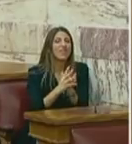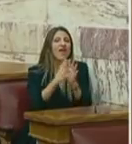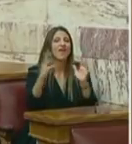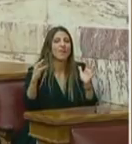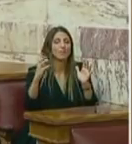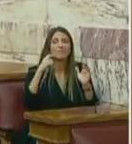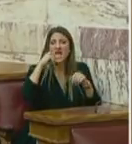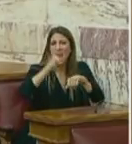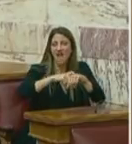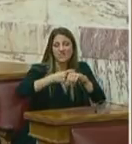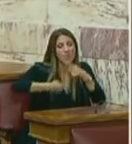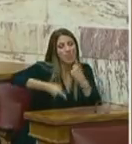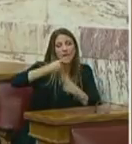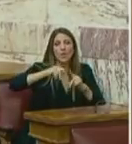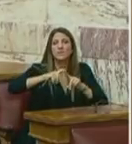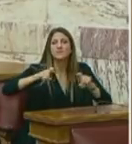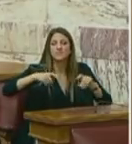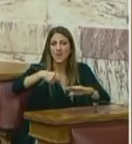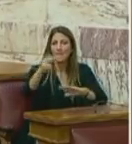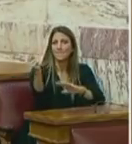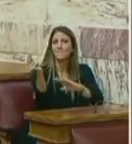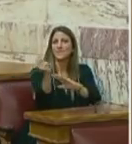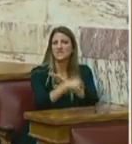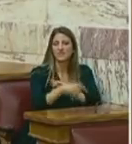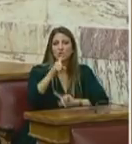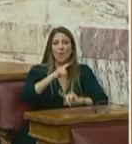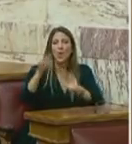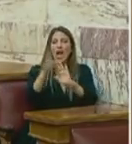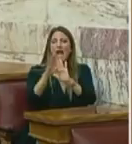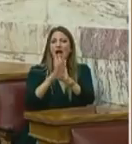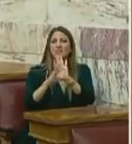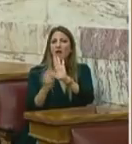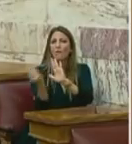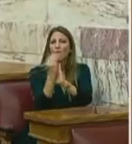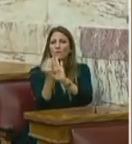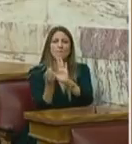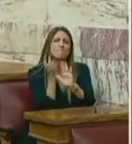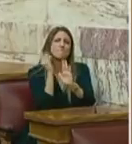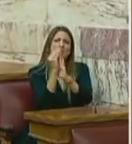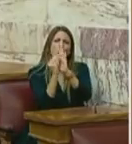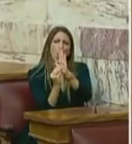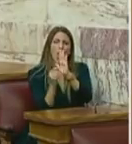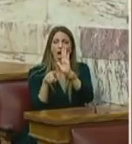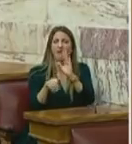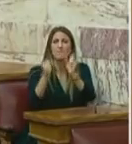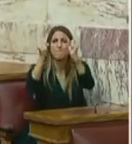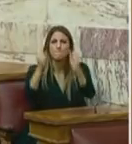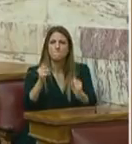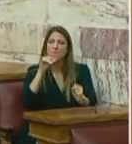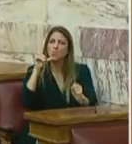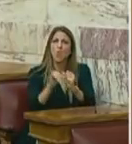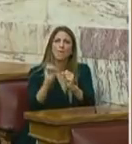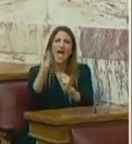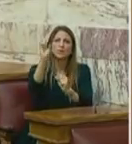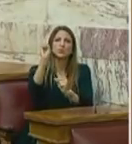η ψήφος των εγγεγραμμένων στους καταλόγους, οι οποίοι κατοικούν στο εξωτερικό. Θα ήθελα λοιπόν